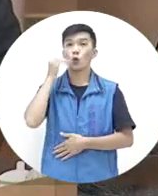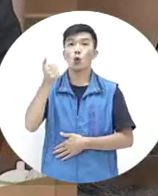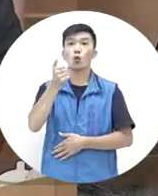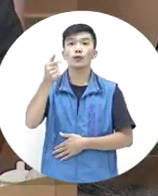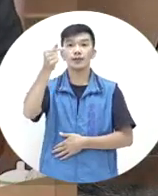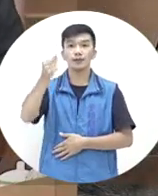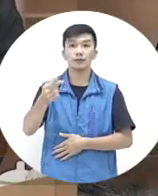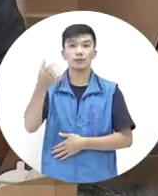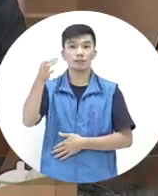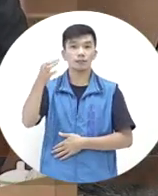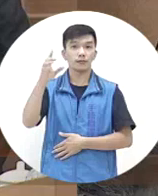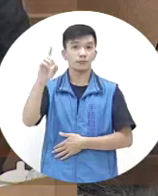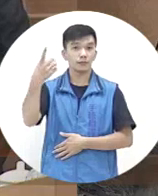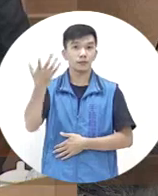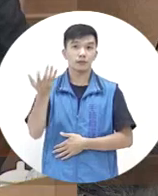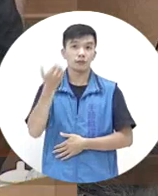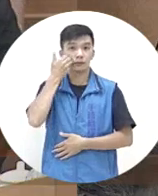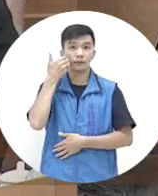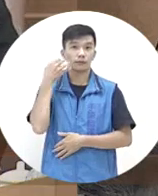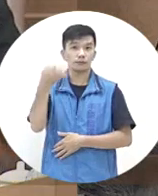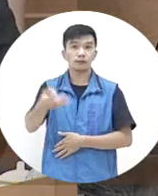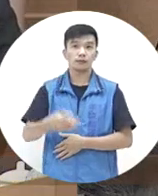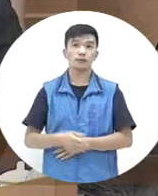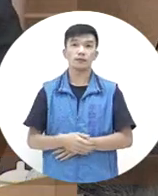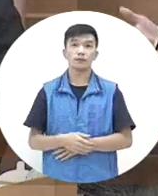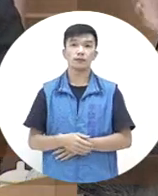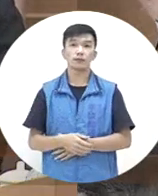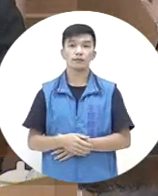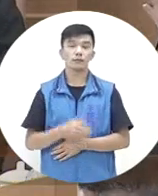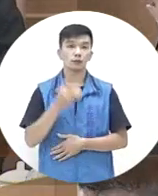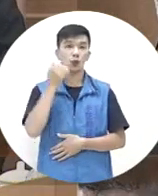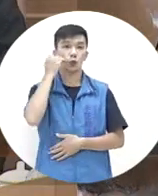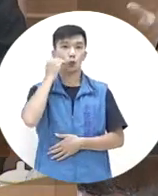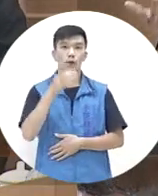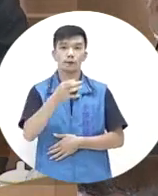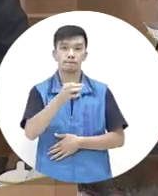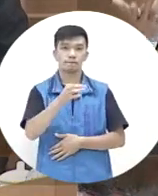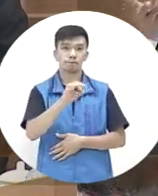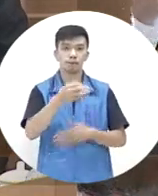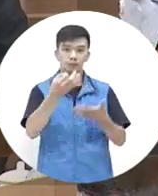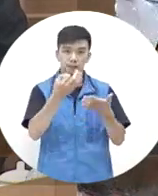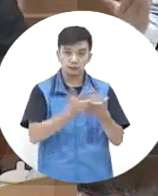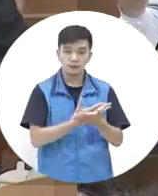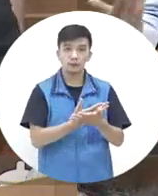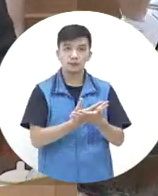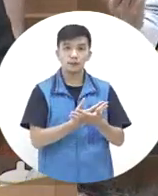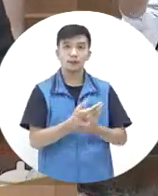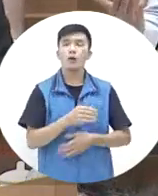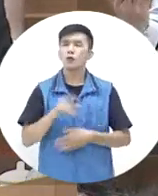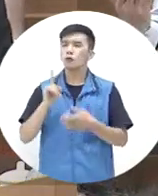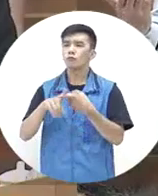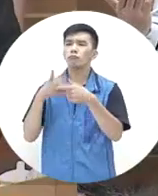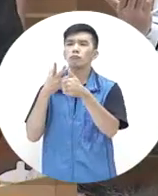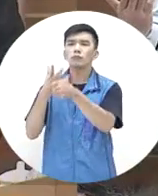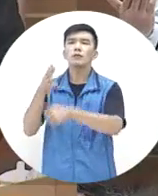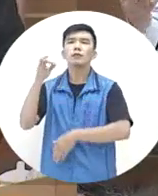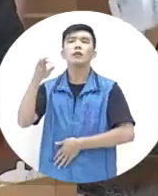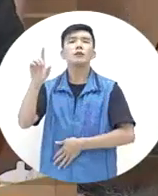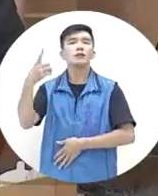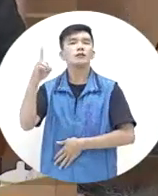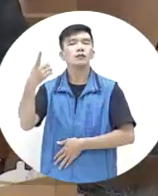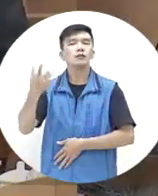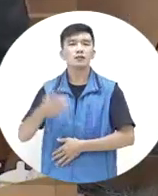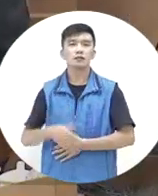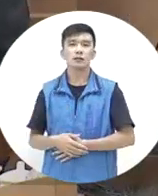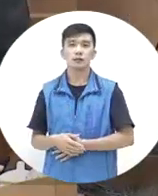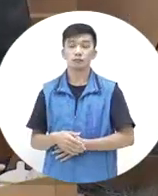出？ 裁员如果。不够的时候，因为这个 对，所以说我问说这个裁员要从哪边出？ 需要报修正计划， 因为